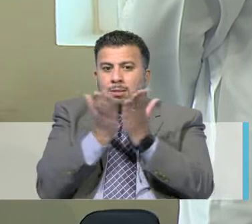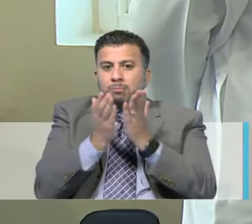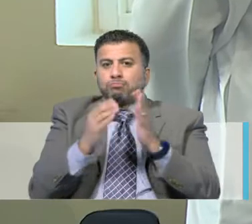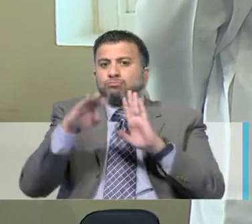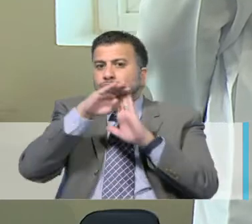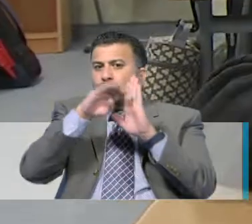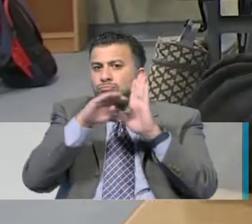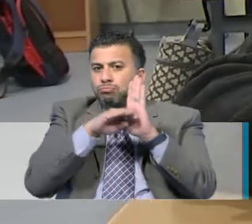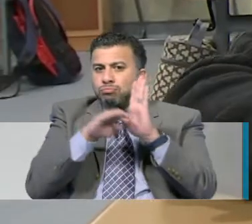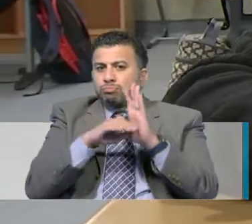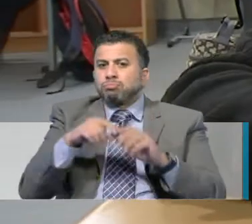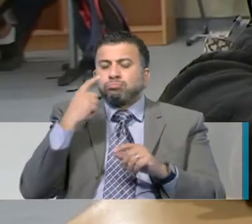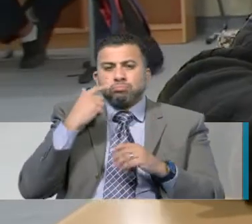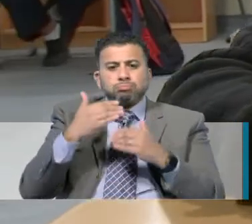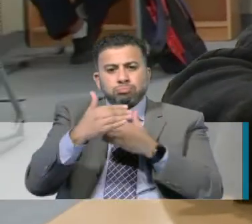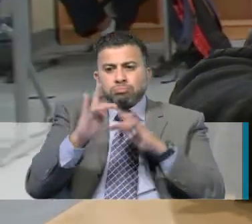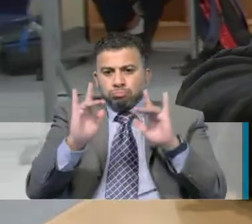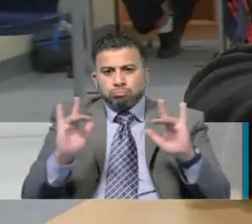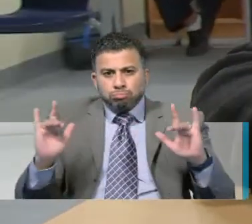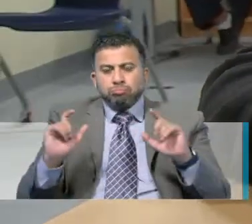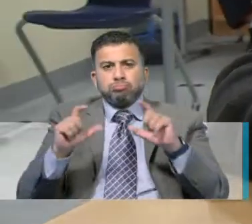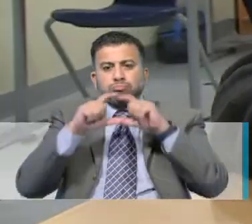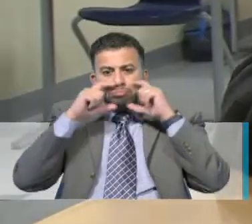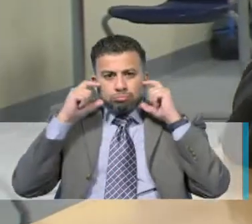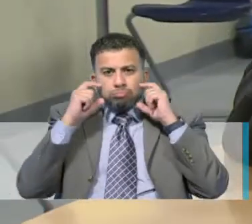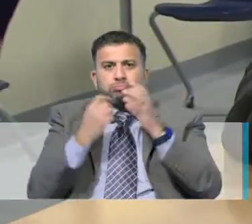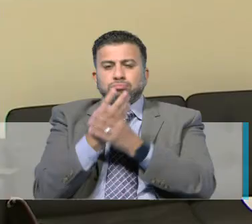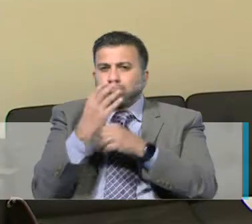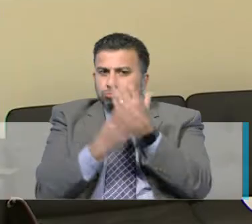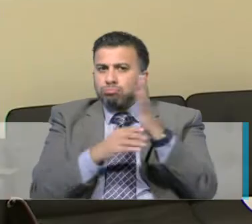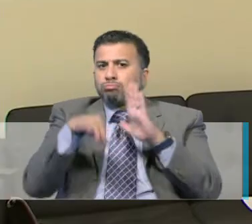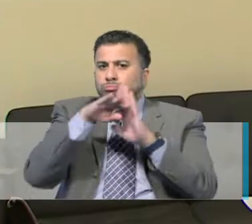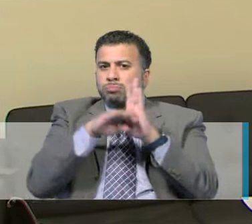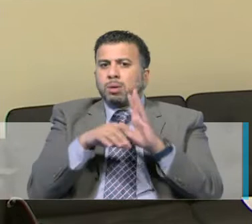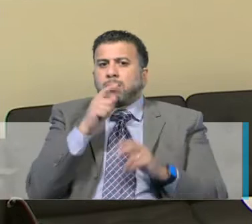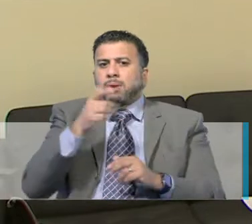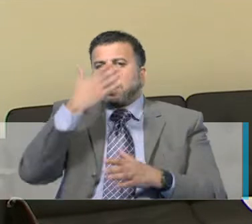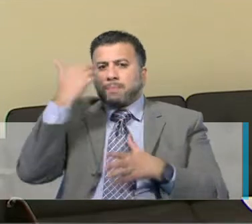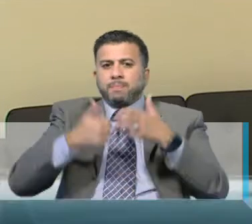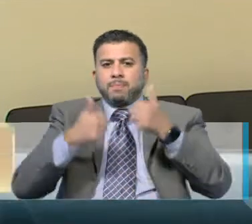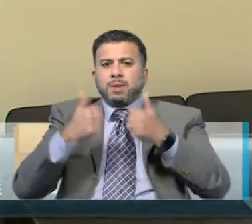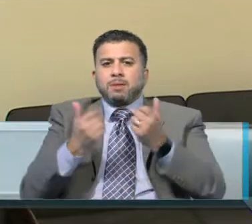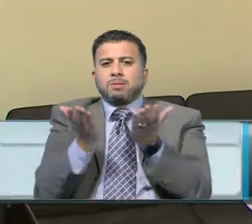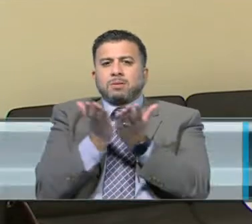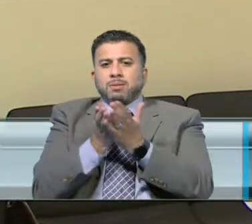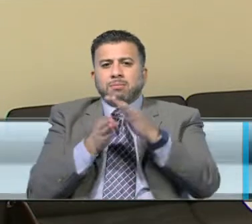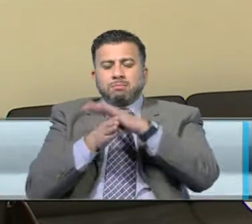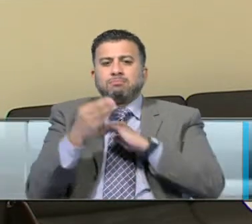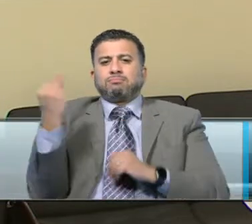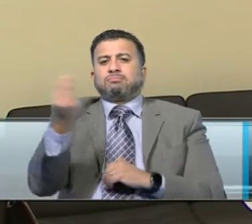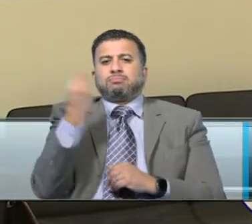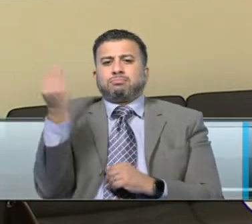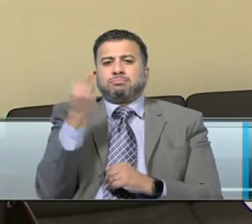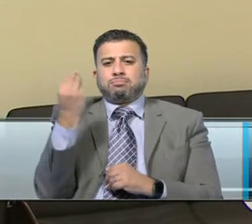وتقيدها بتنفيذ الإجراءات الاحترازية. جميع الطلبة يعني أدوا الاختبارات داخل الفصول في جولتنا،